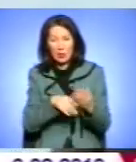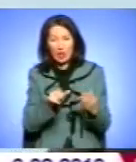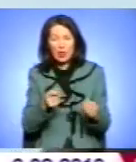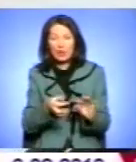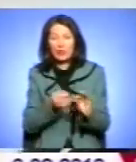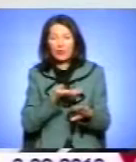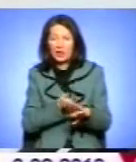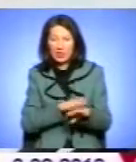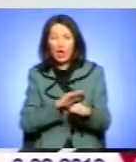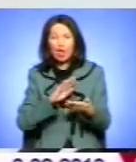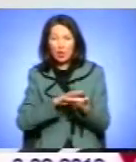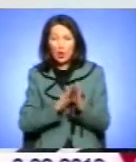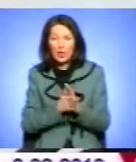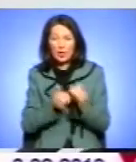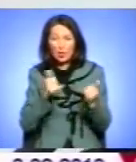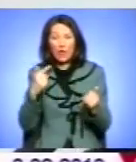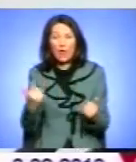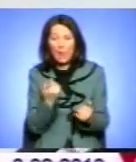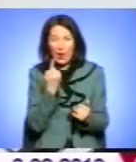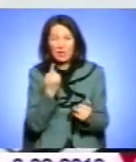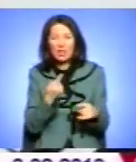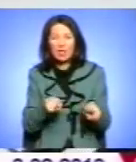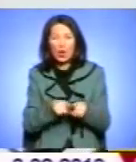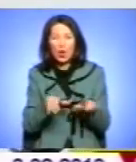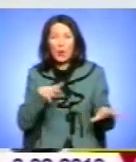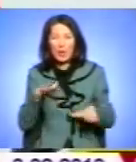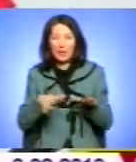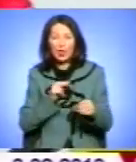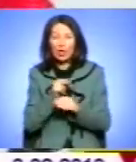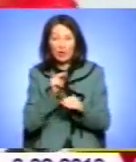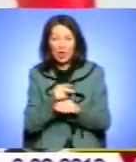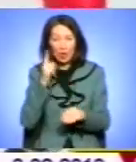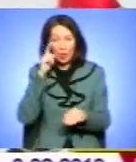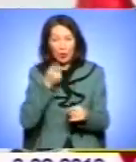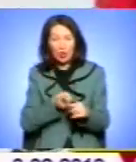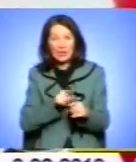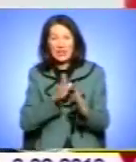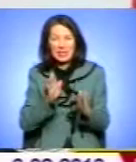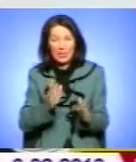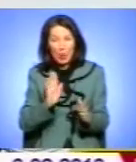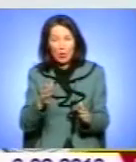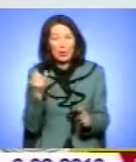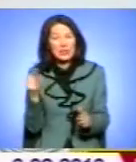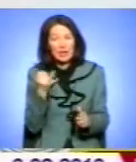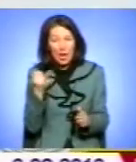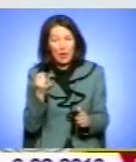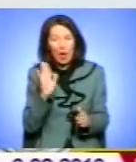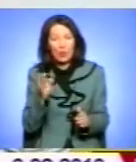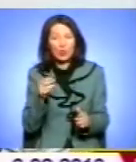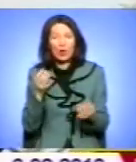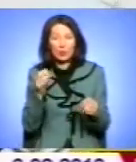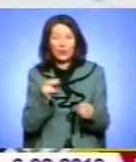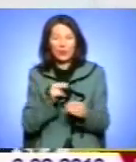складних ситуаціях. Сьогодні ми вперше на такому тренувальному навчанні, і я думаю, що це було не тільки цікаво для дітей, але було і